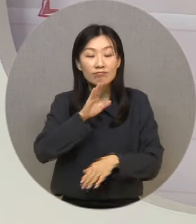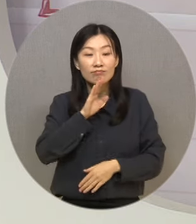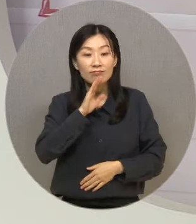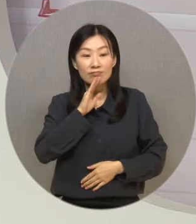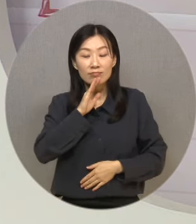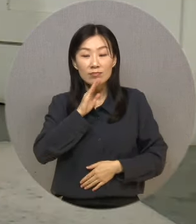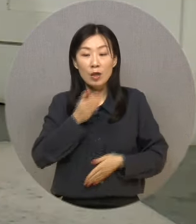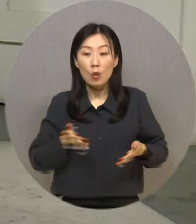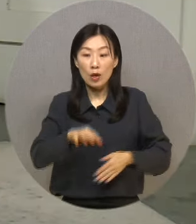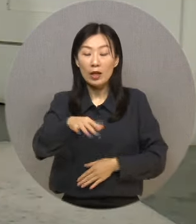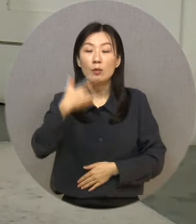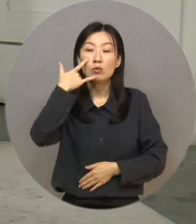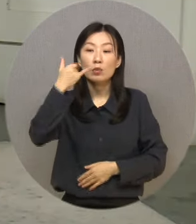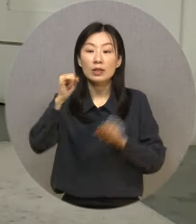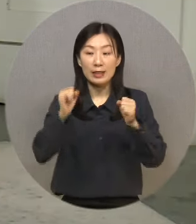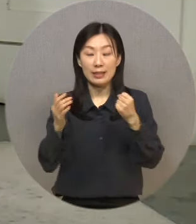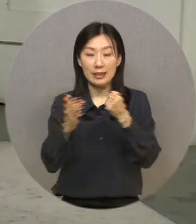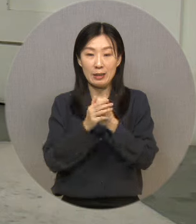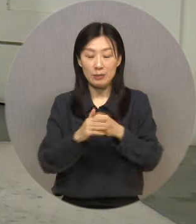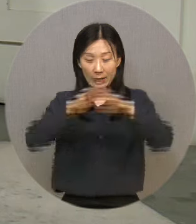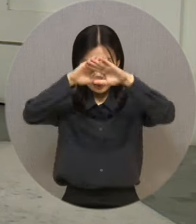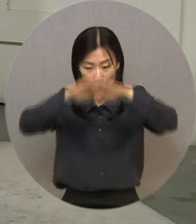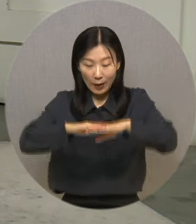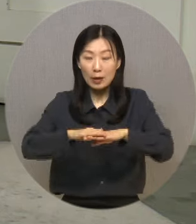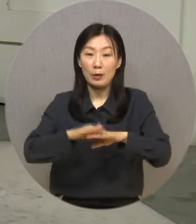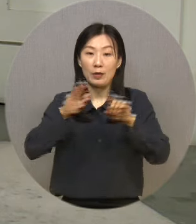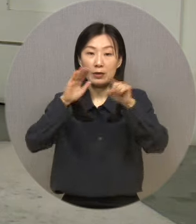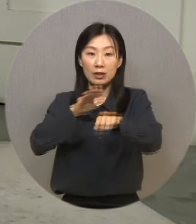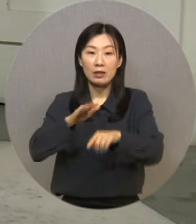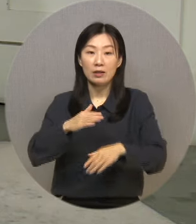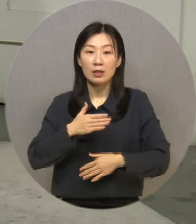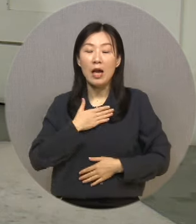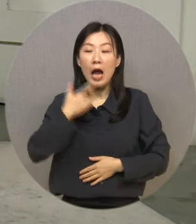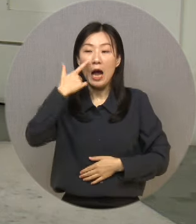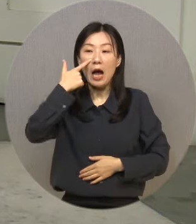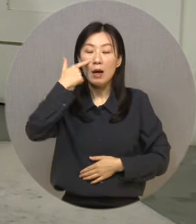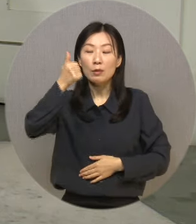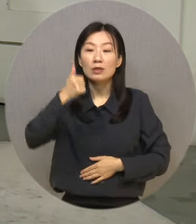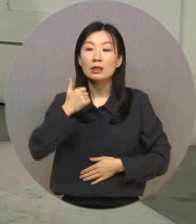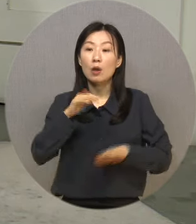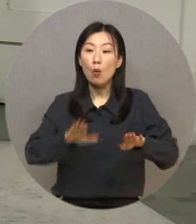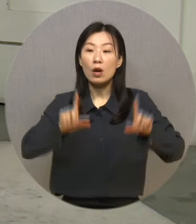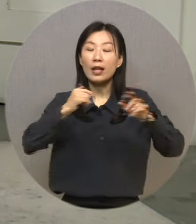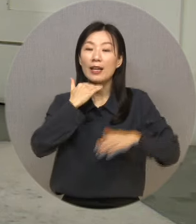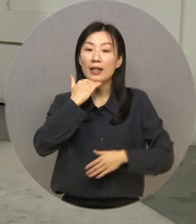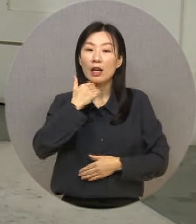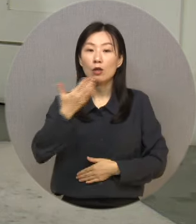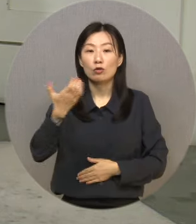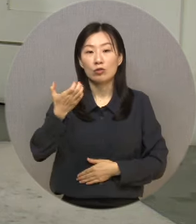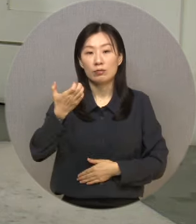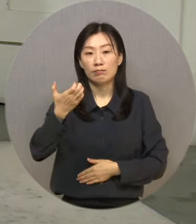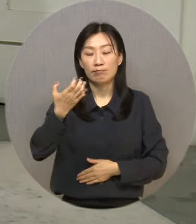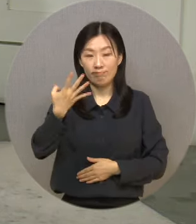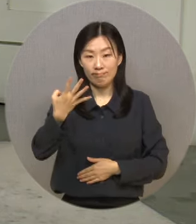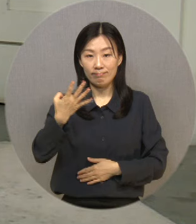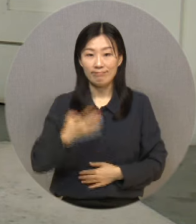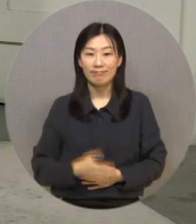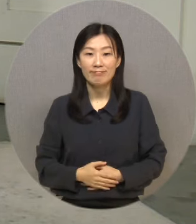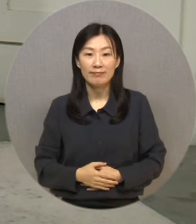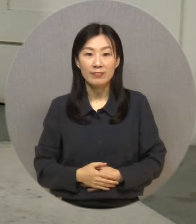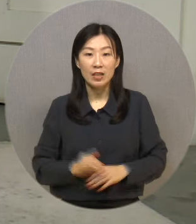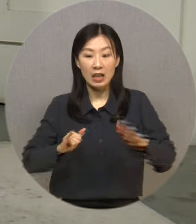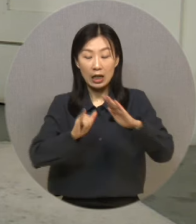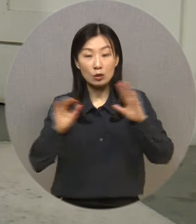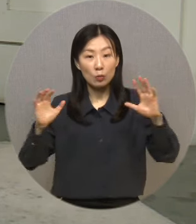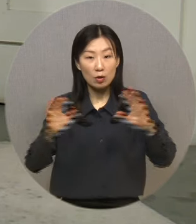예, 세배하러 가시는구나. 예, 예. 예 아, 아버지 올해 90 너이거든요. 네. 그 가족분들이 모이면, 뭐